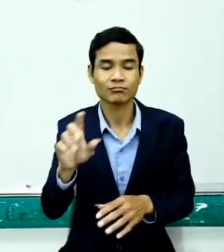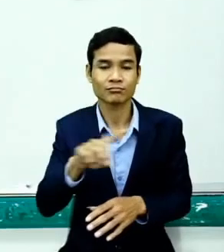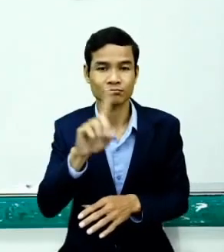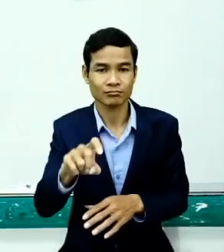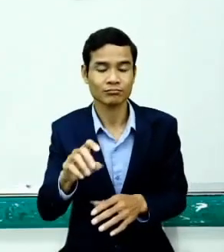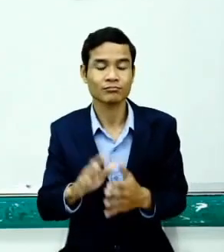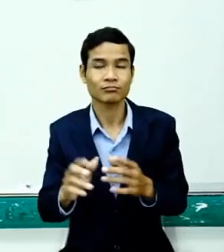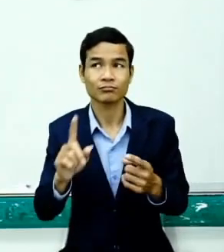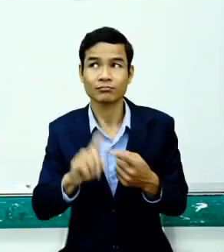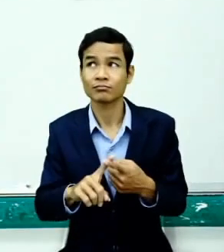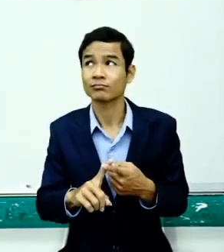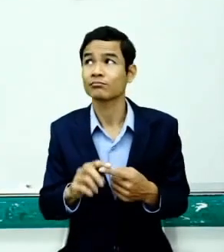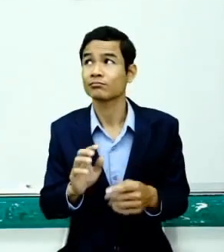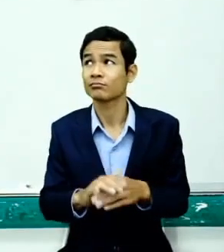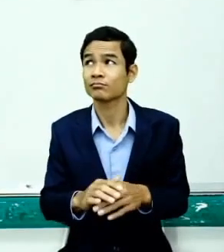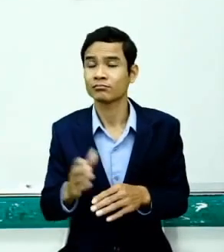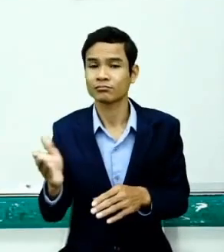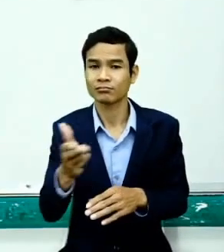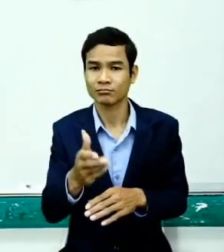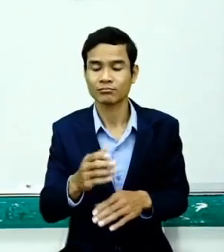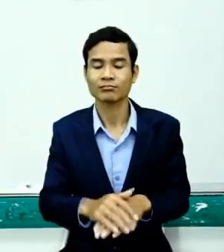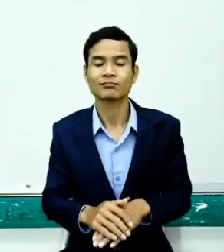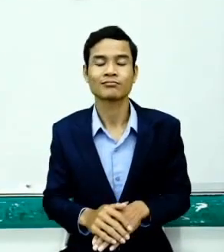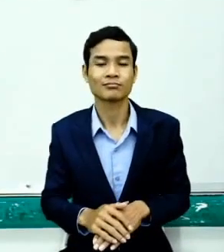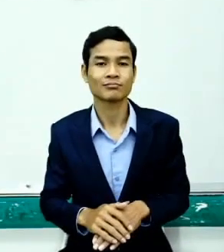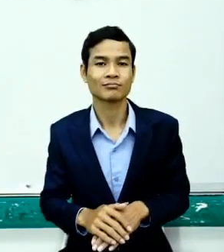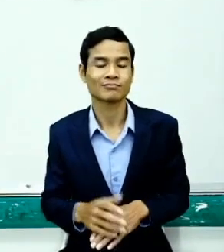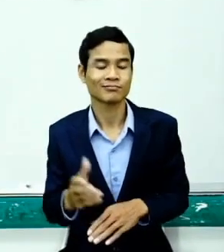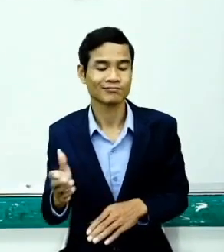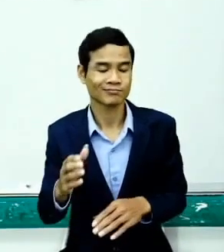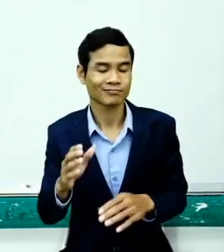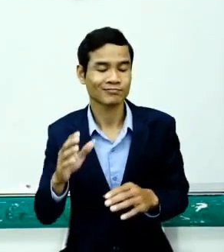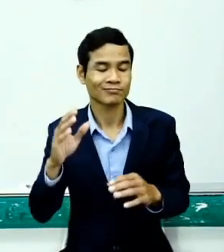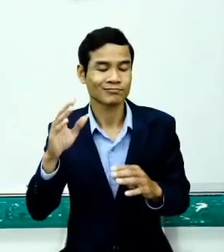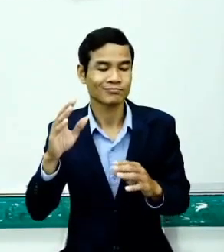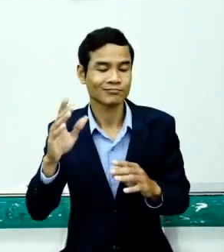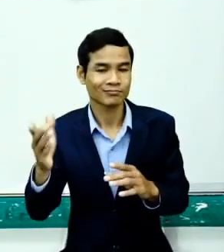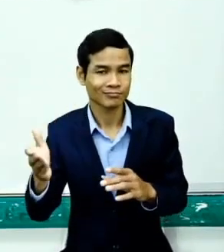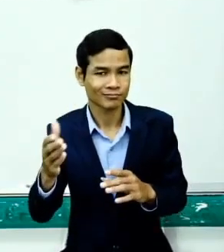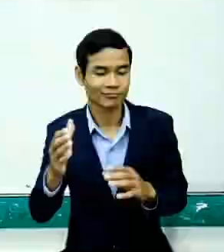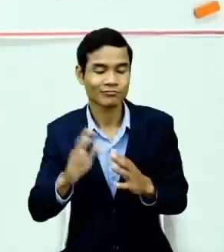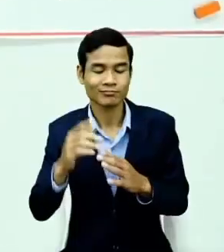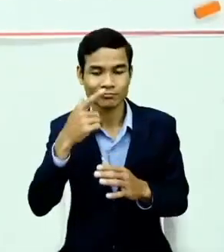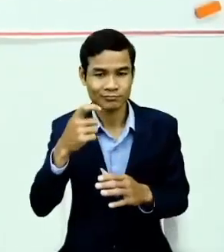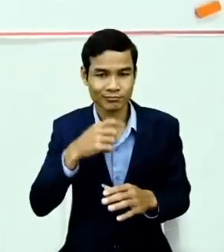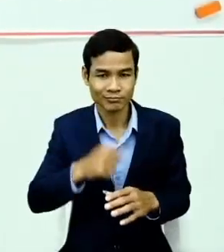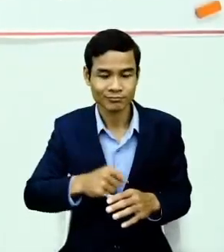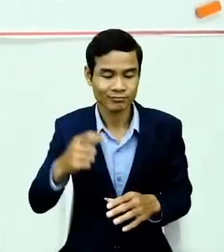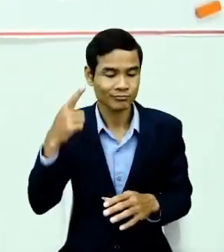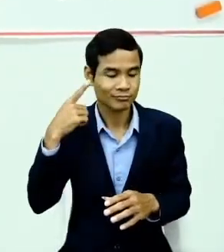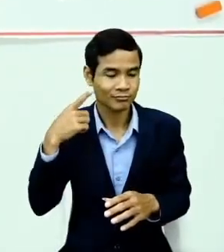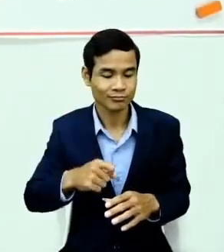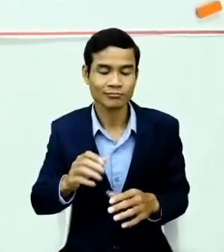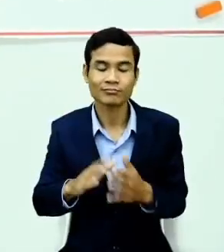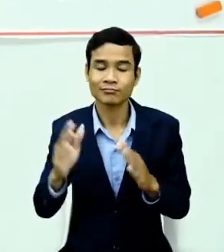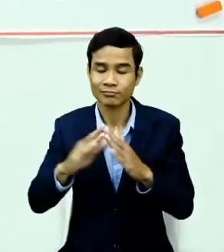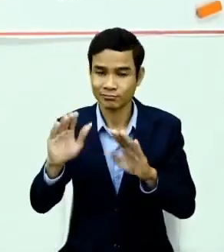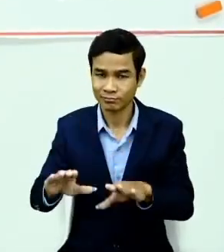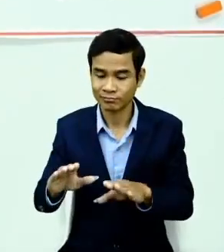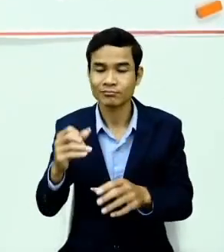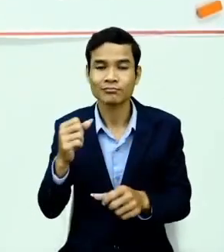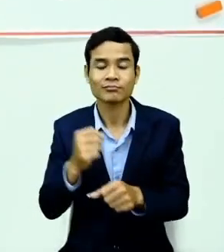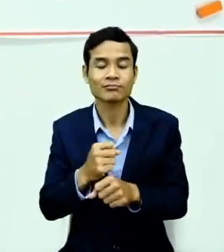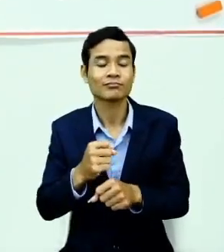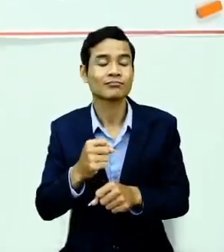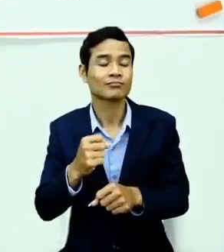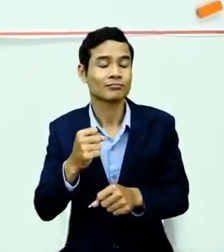số thằng tim muỗi ta chỉ đòn chỉ ta nộp té miền phía là cách vừa vậy chà ta con cất từng ác ní